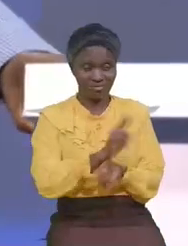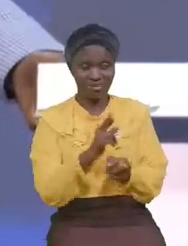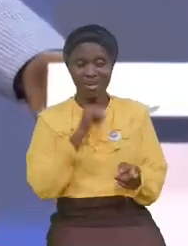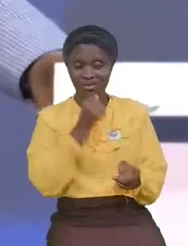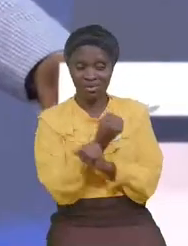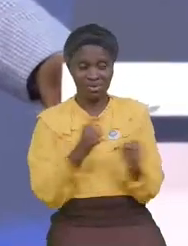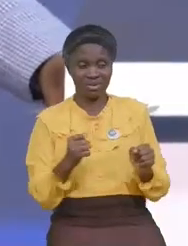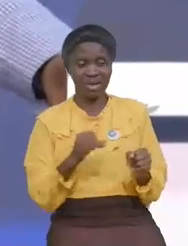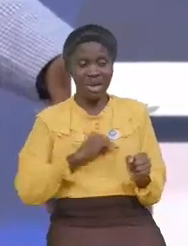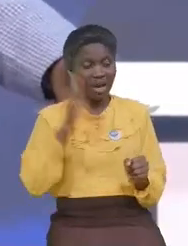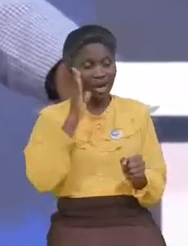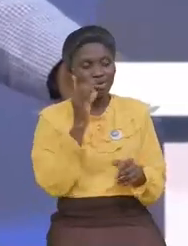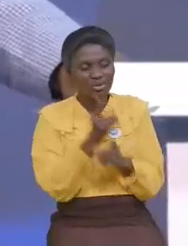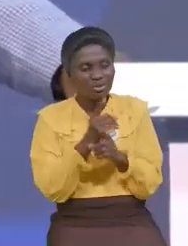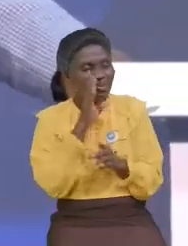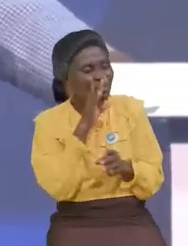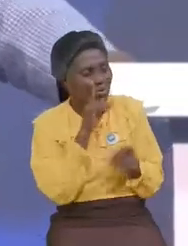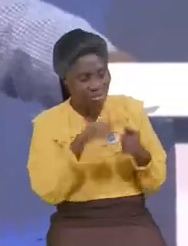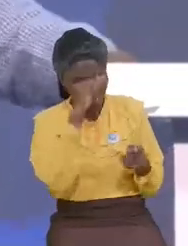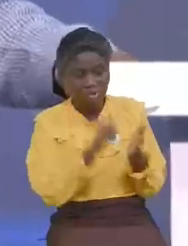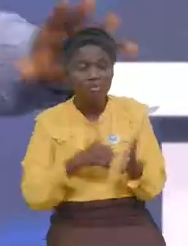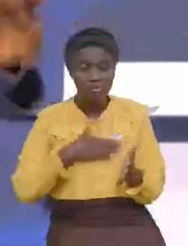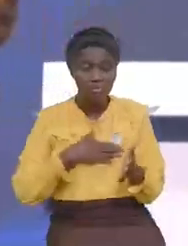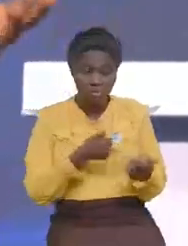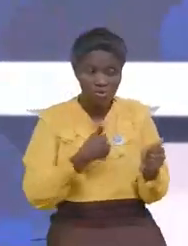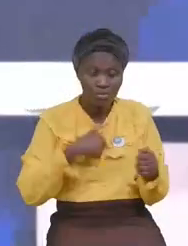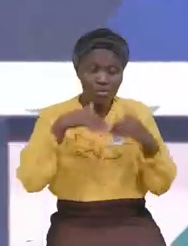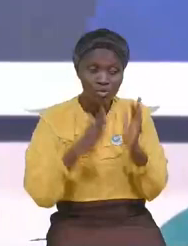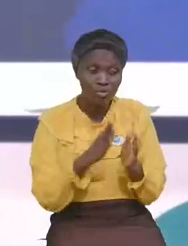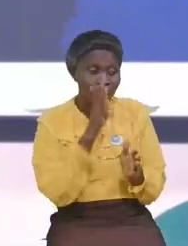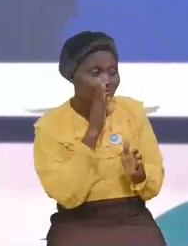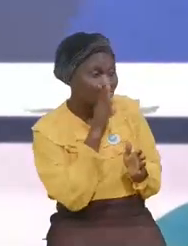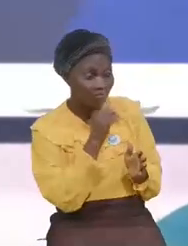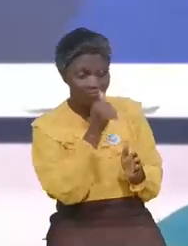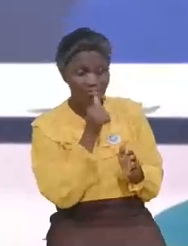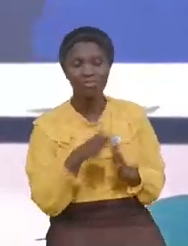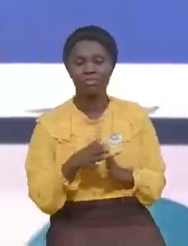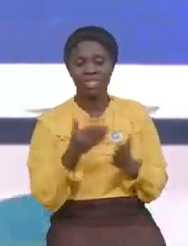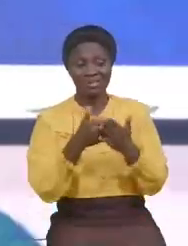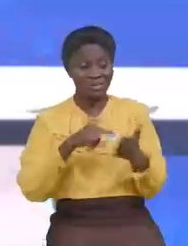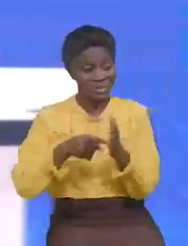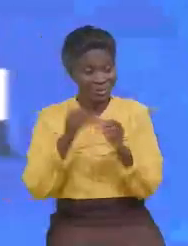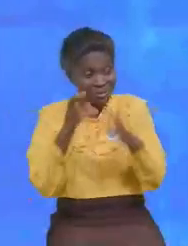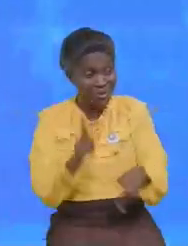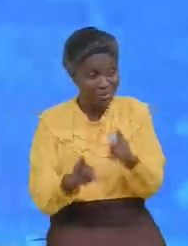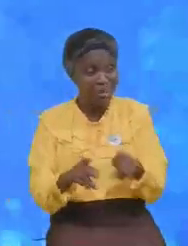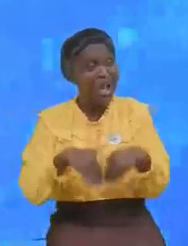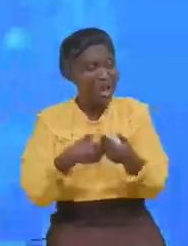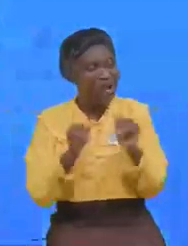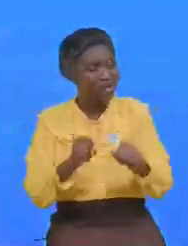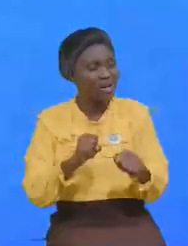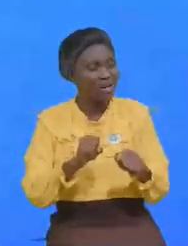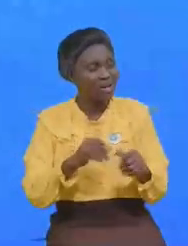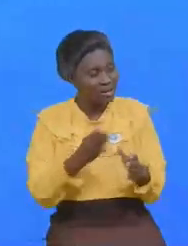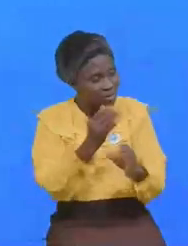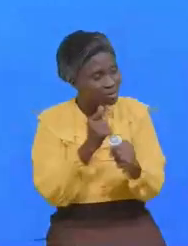nouveau. Je vais le recevoir, mais je vais lui dire secrètement que peux-tu me suivre, aller